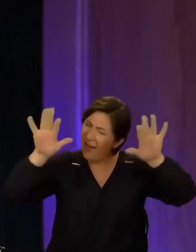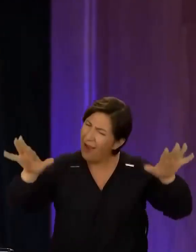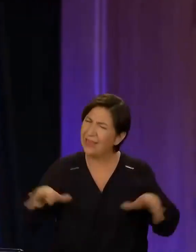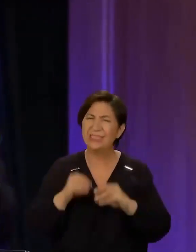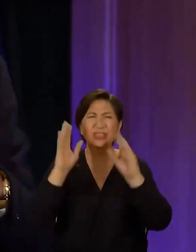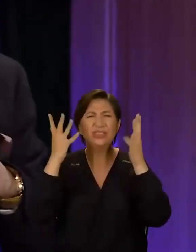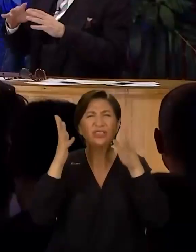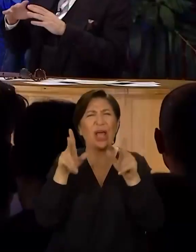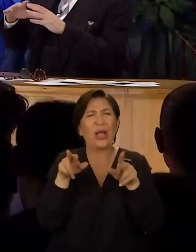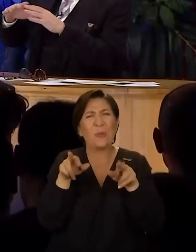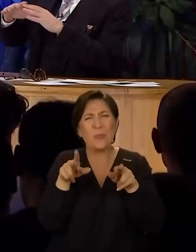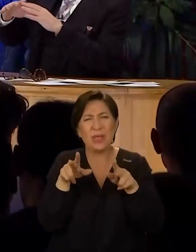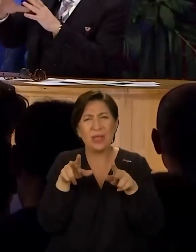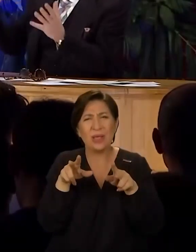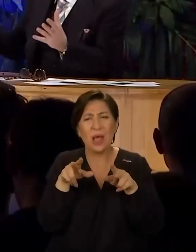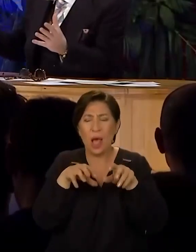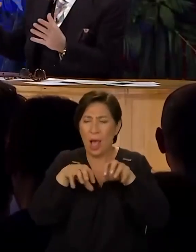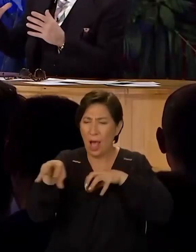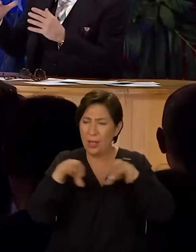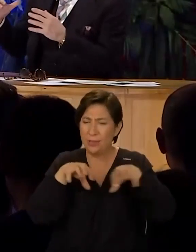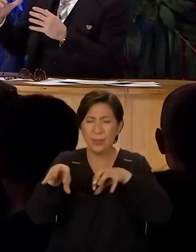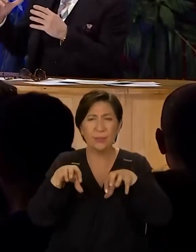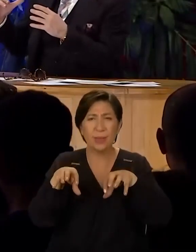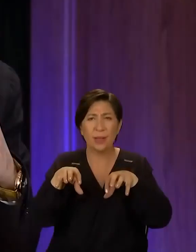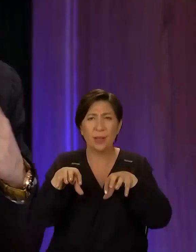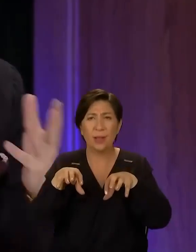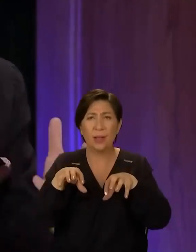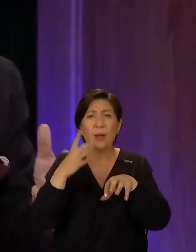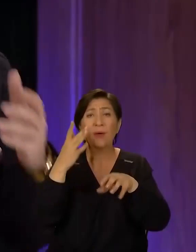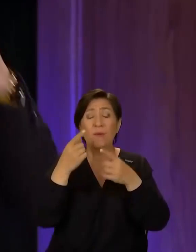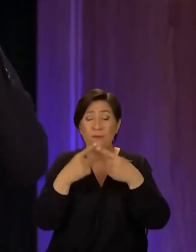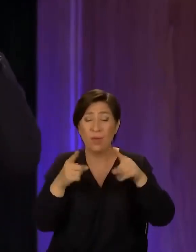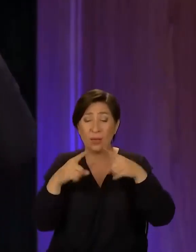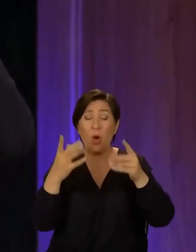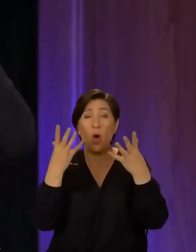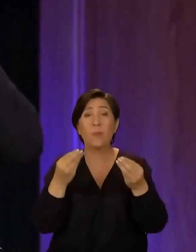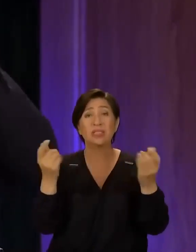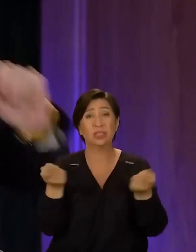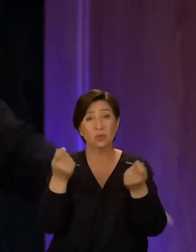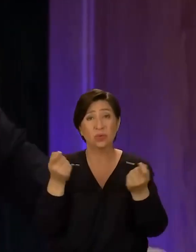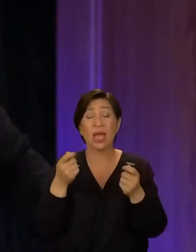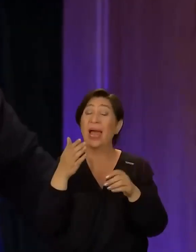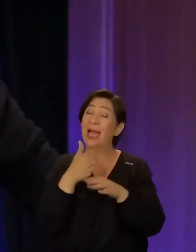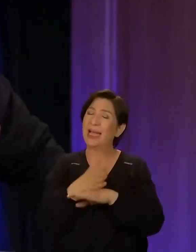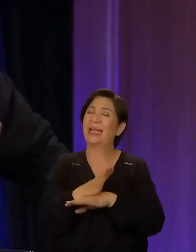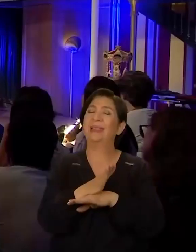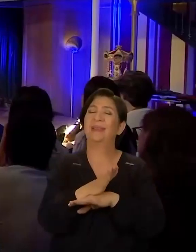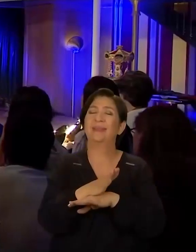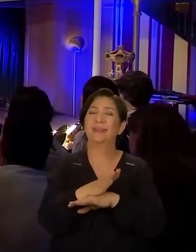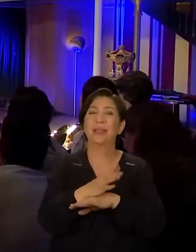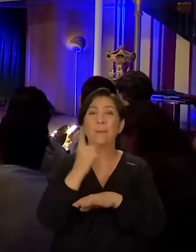herkes çılgınca ayırt edilmeye, farklılaşmaya çalışırken hakikaten